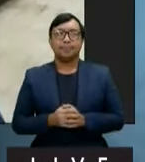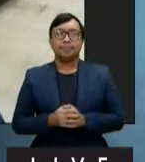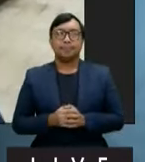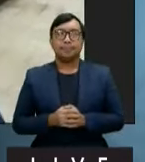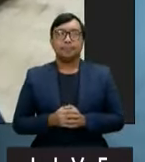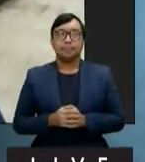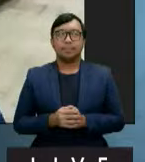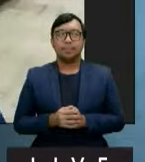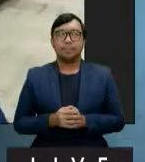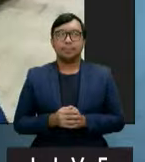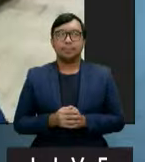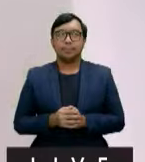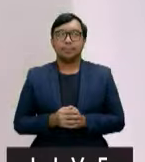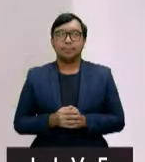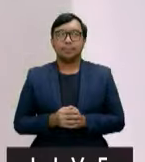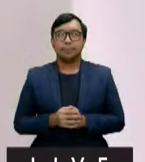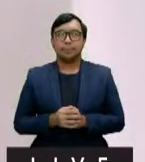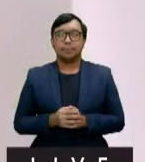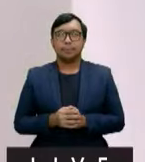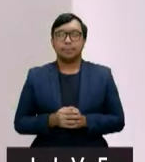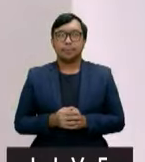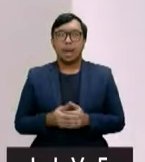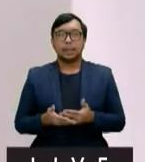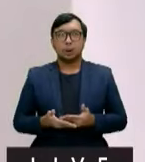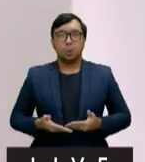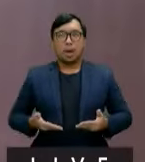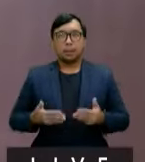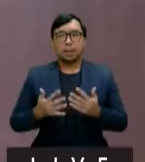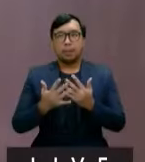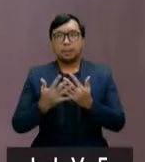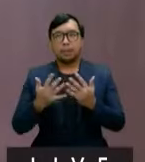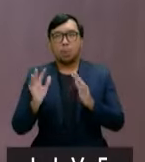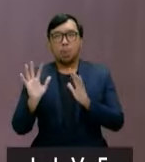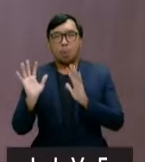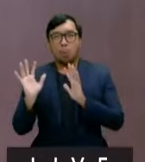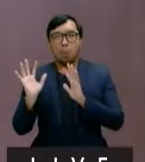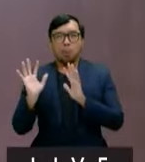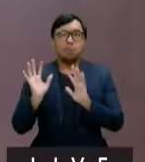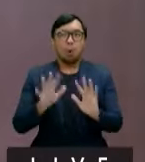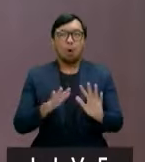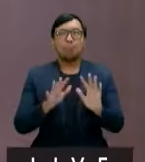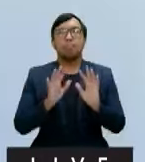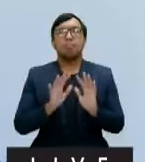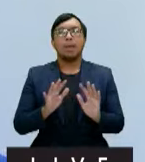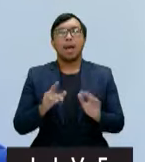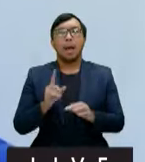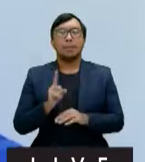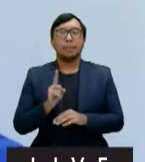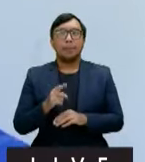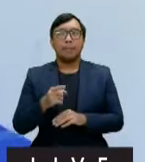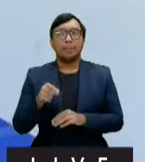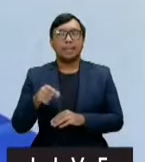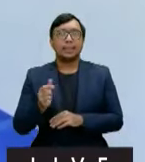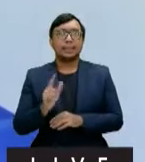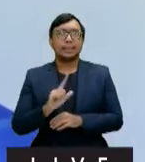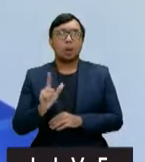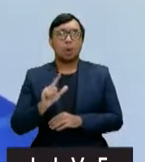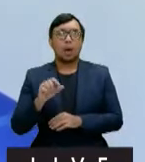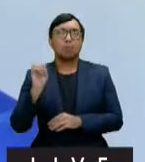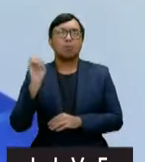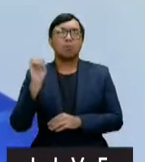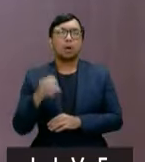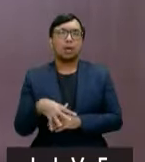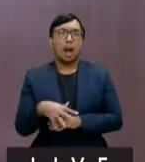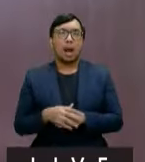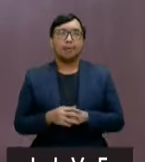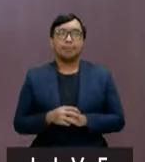Di lokasi ini memang para masyarakat ingin membludak begitu ya, karena terkait dengan harga dari unit apartemen, maksud saya unit